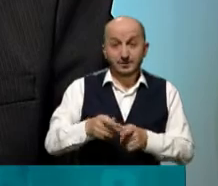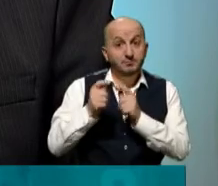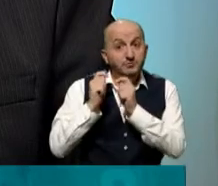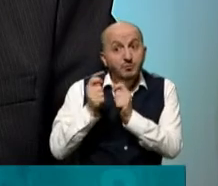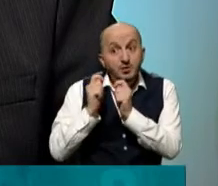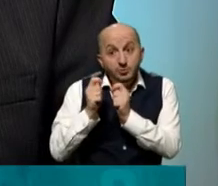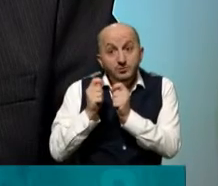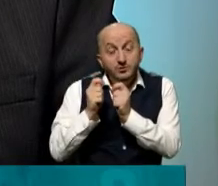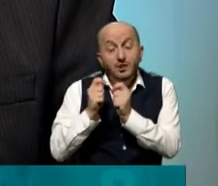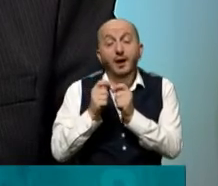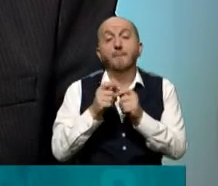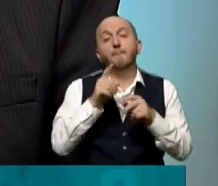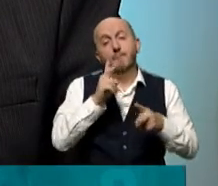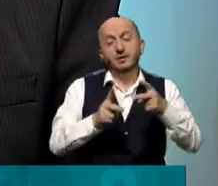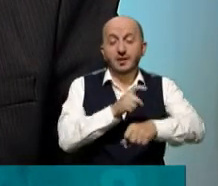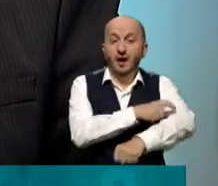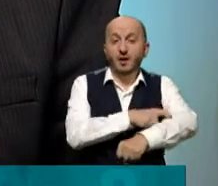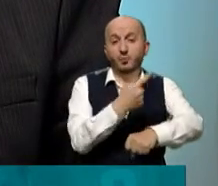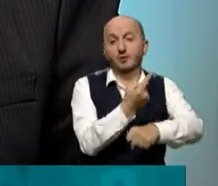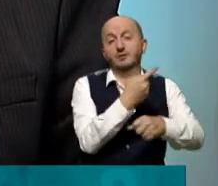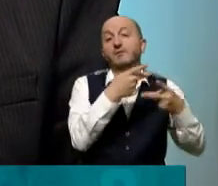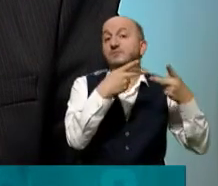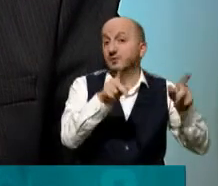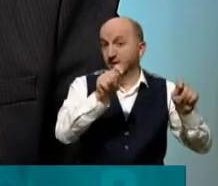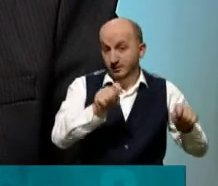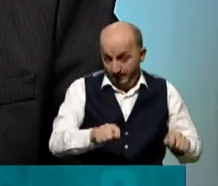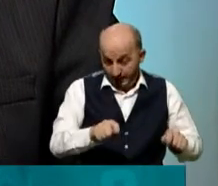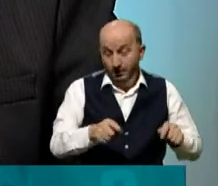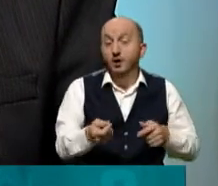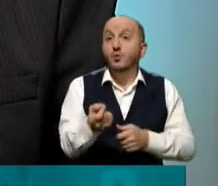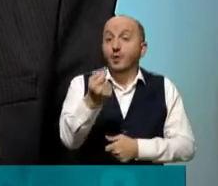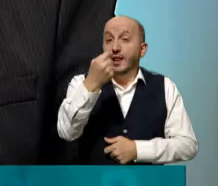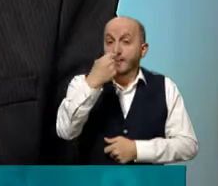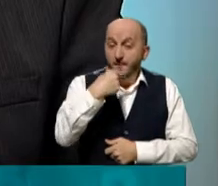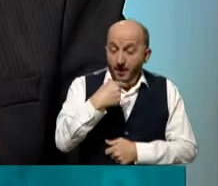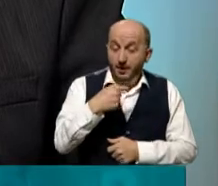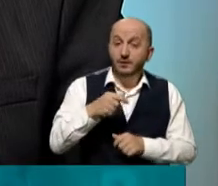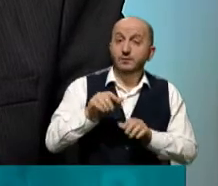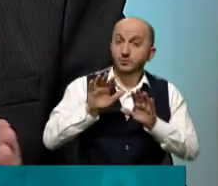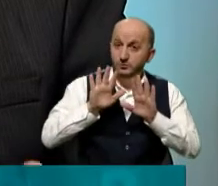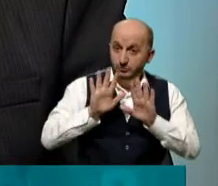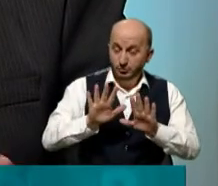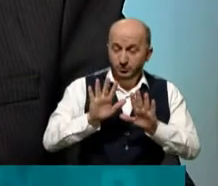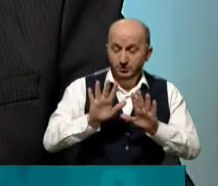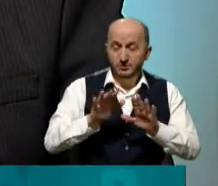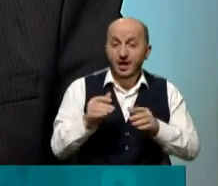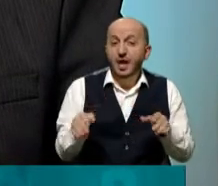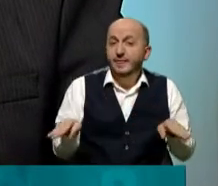Zaruretler bazen haram olan şeylere de mubah kılar. Kullanmak durumunda kalırsa, muadili de